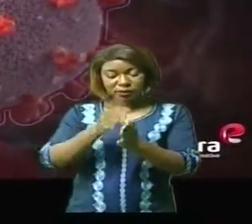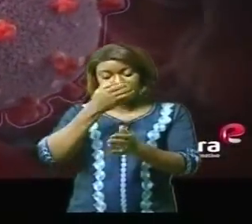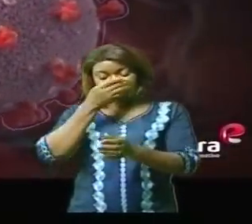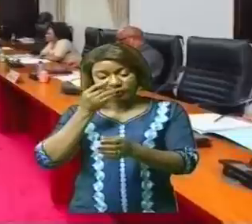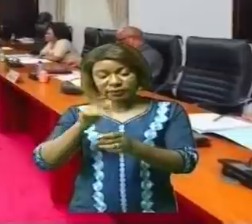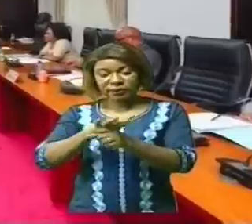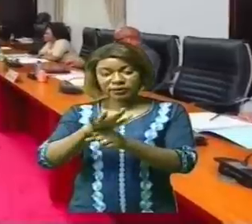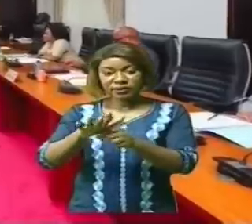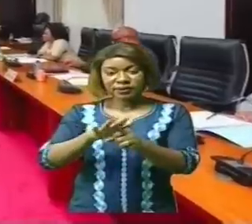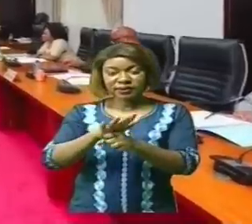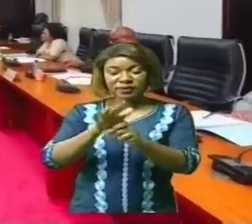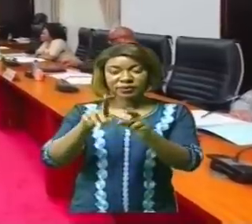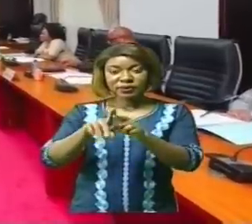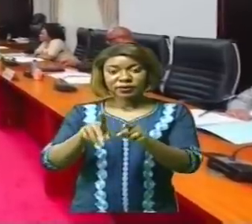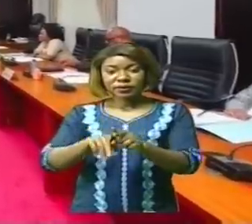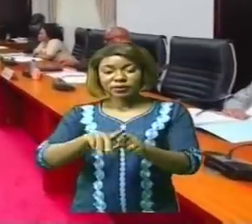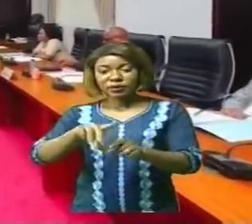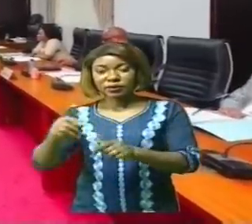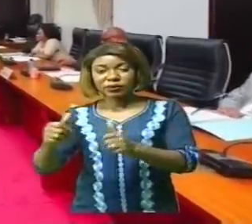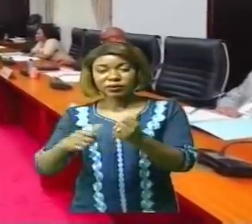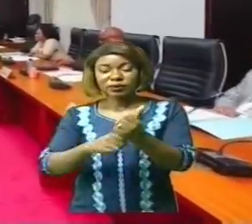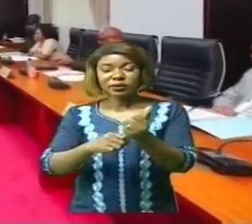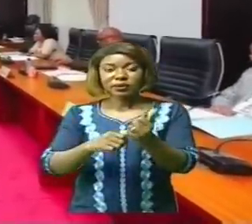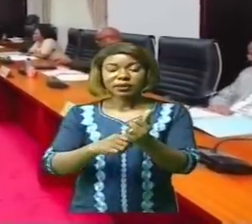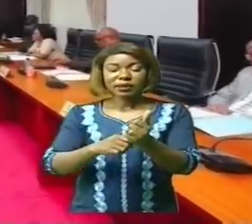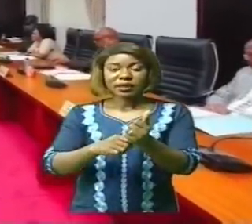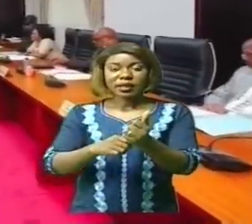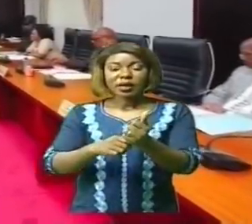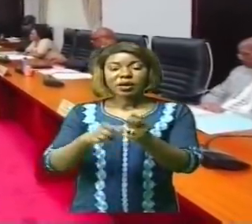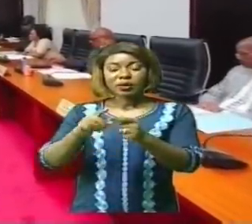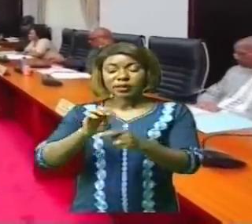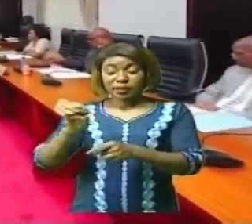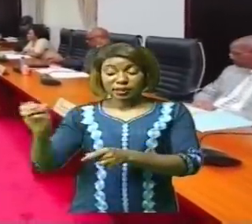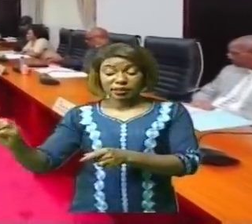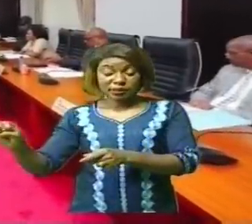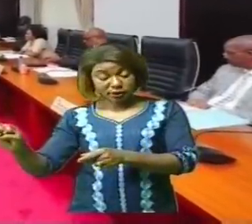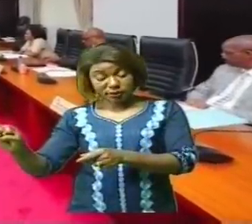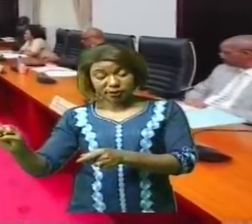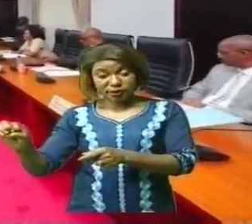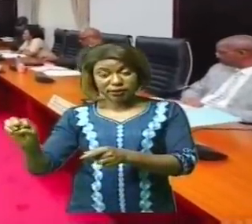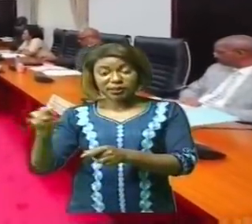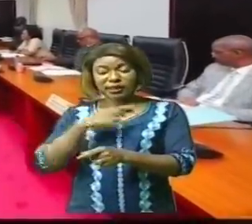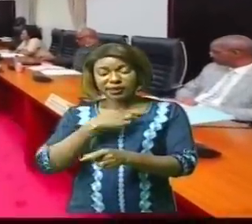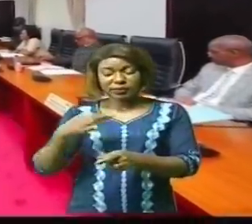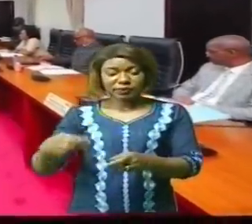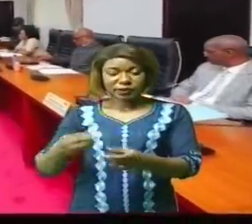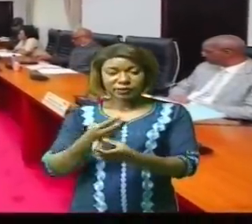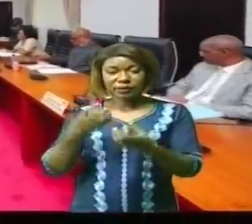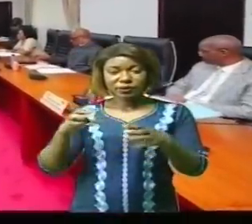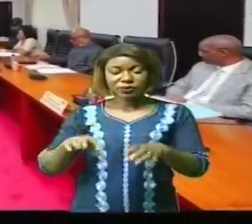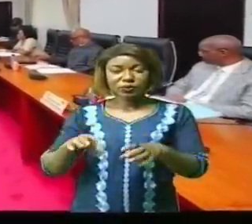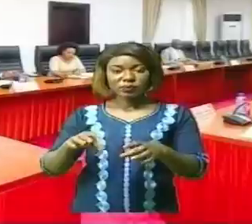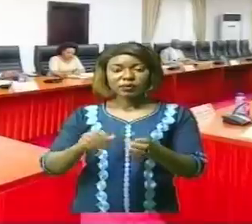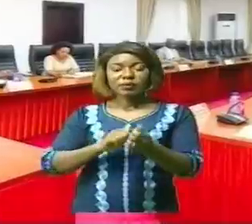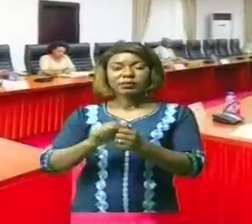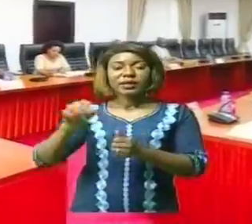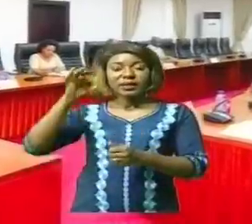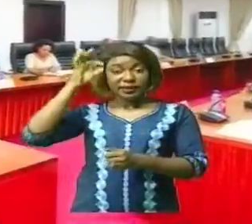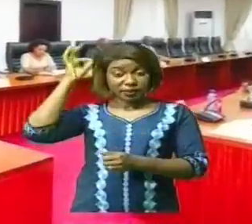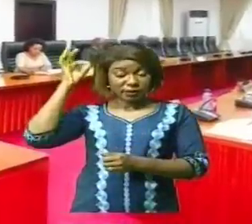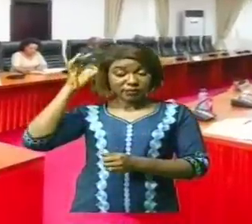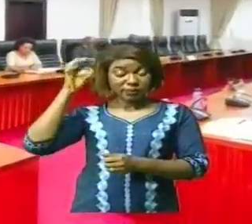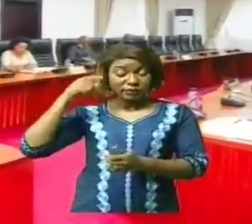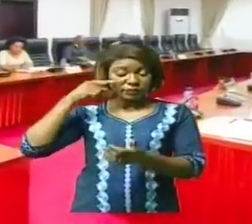la guerre russo-ukrainienne ainsi que de l'agression de la partie est de la République démocratique du Congo par les forces du mal. Ce